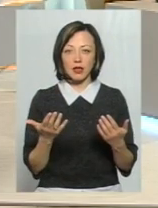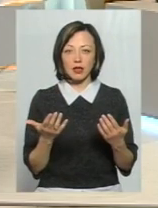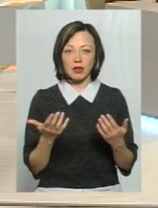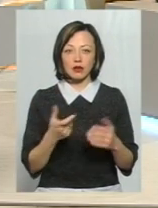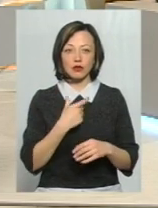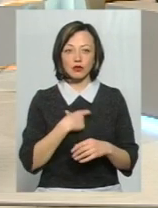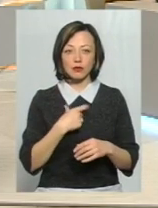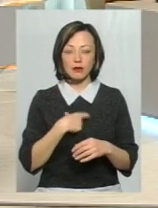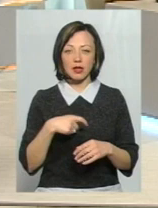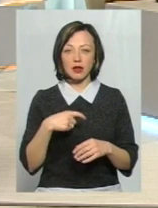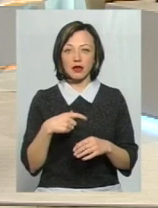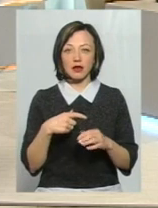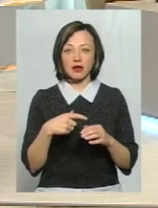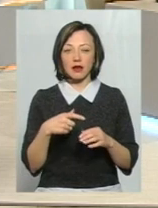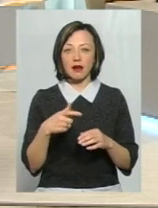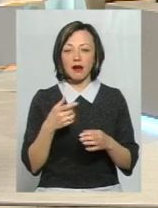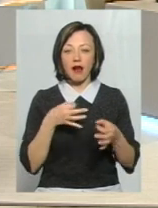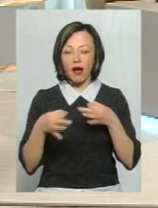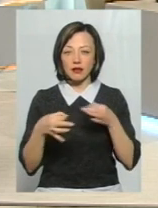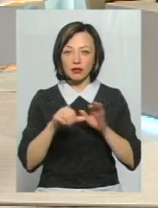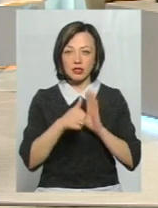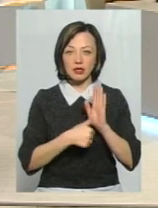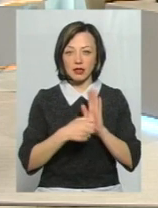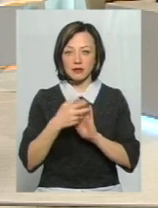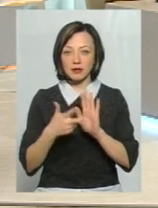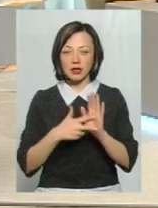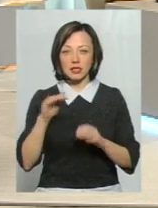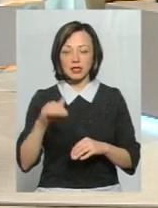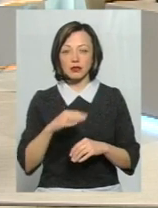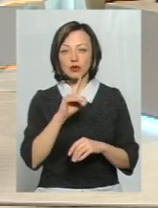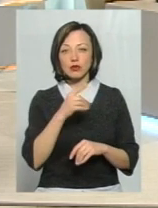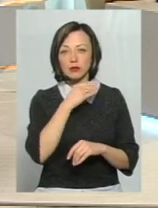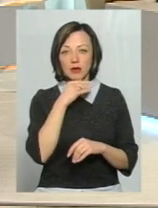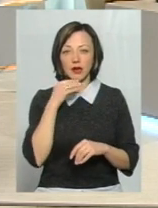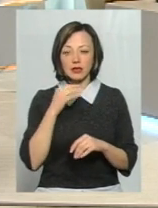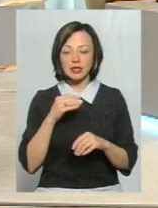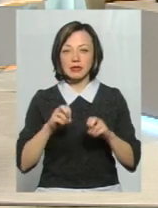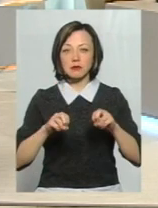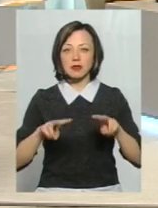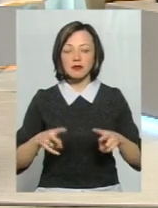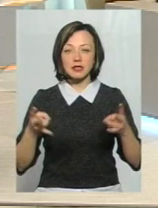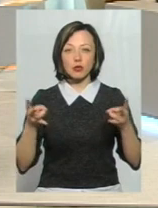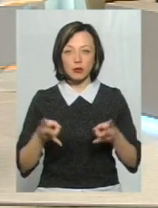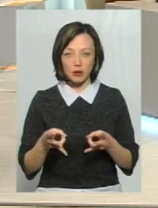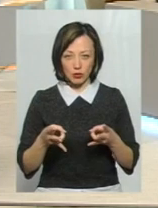там радників на 16-18 тисяч. Дуже багато спеціалістів, які б